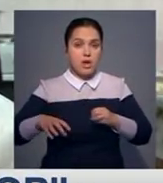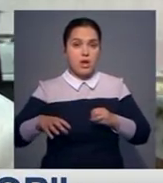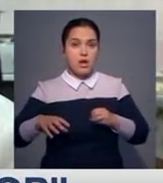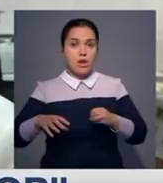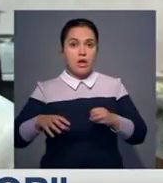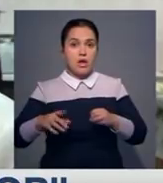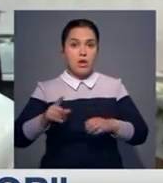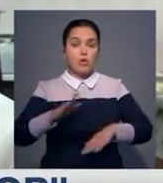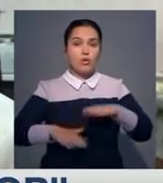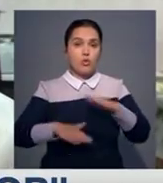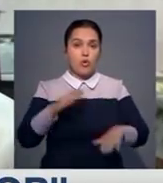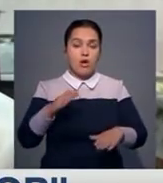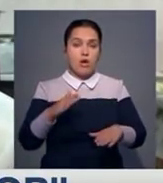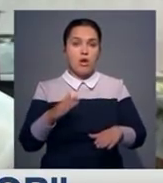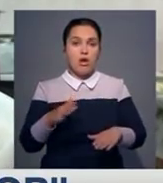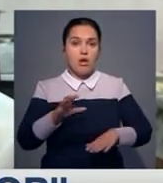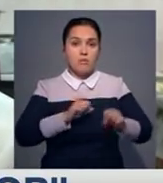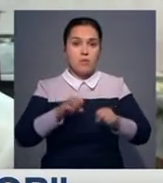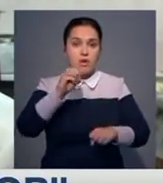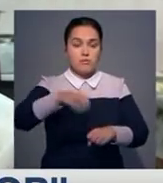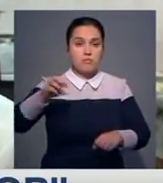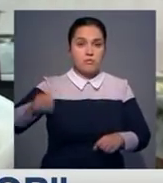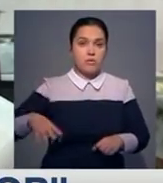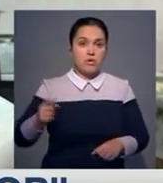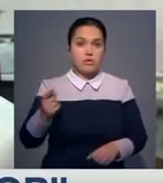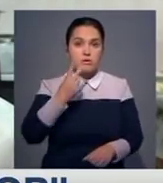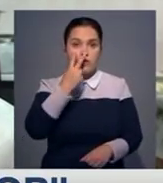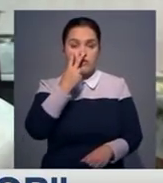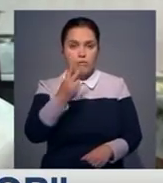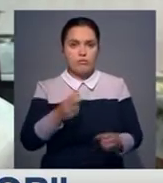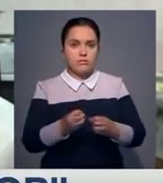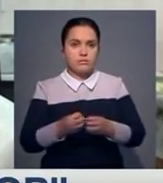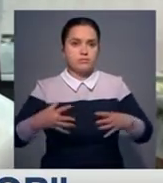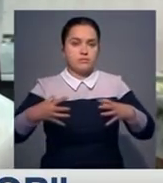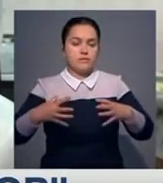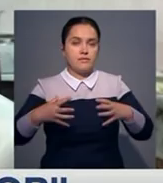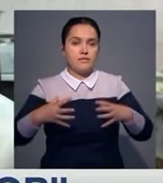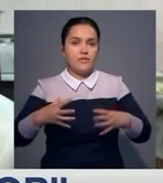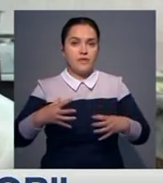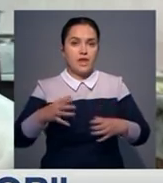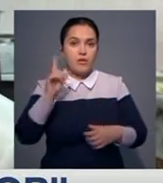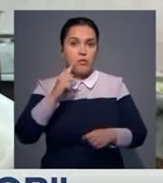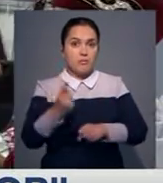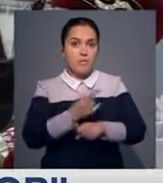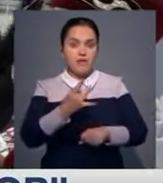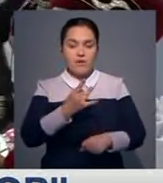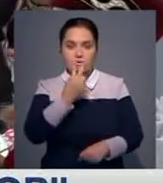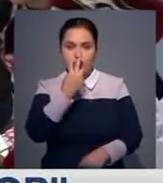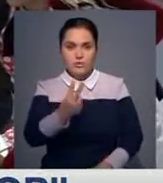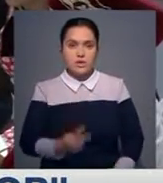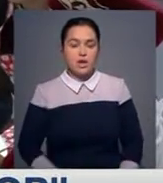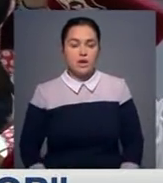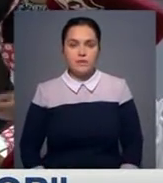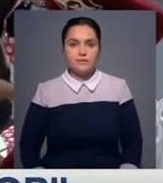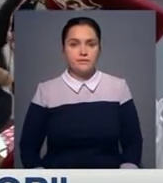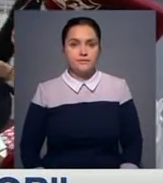резала руками и бросала наши баурсаки, они такими пышными становятся. Вот это они первый раз узнали. Такое